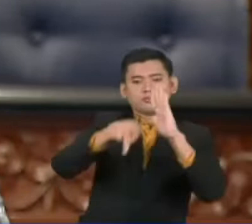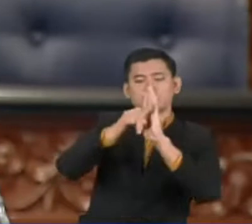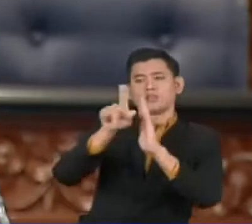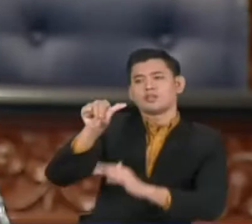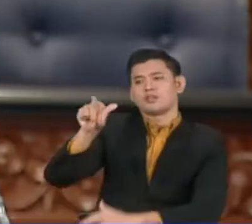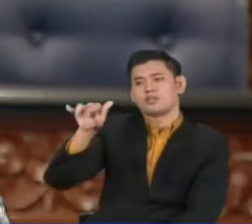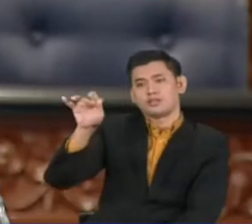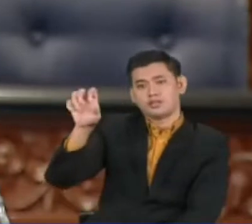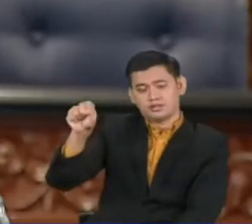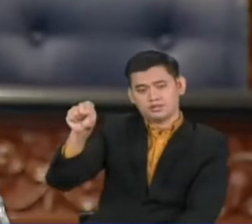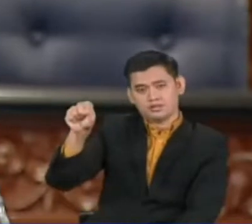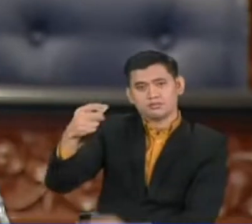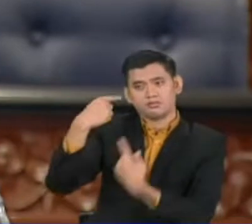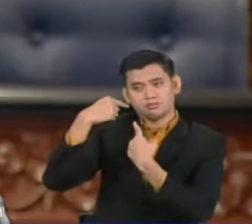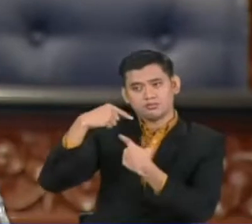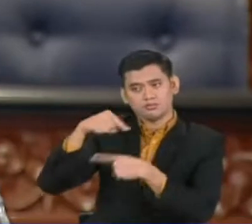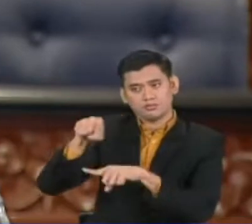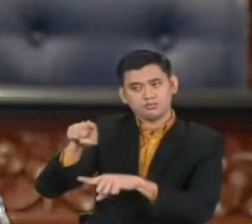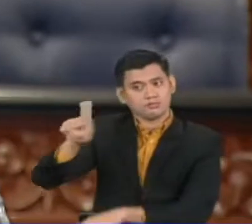Hamid.